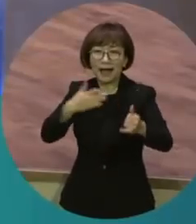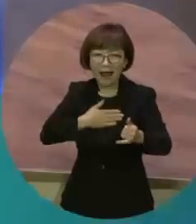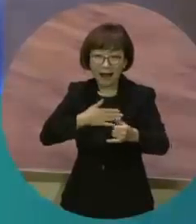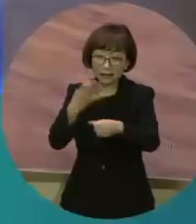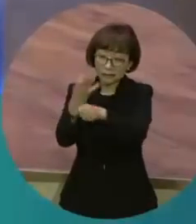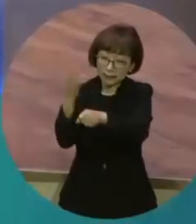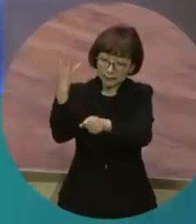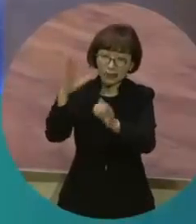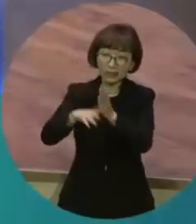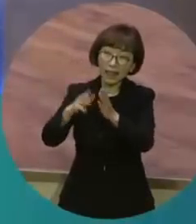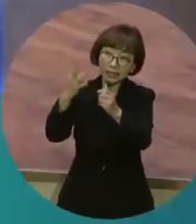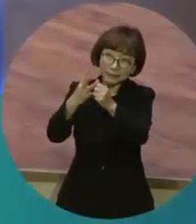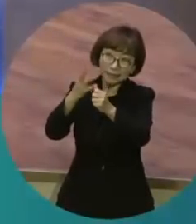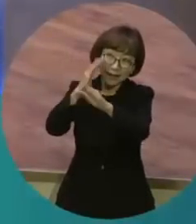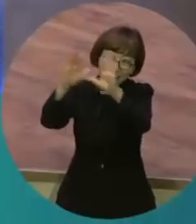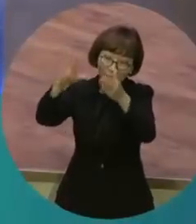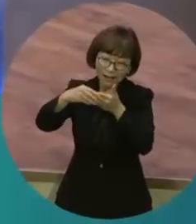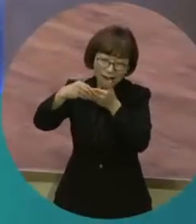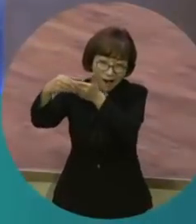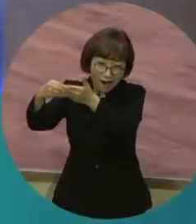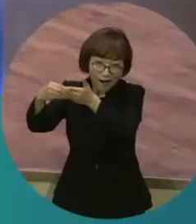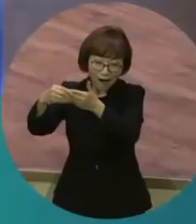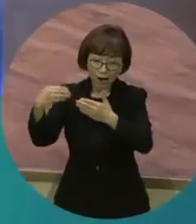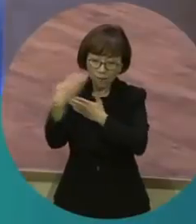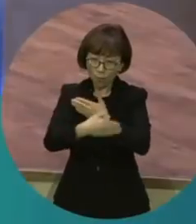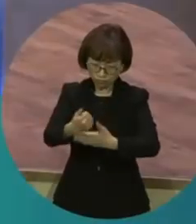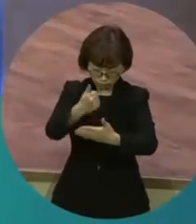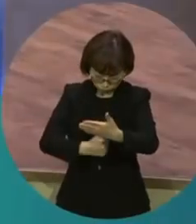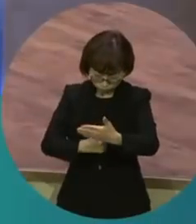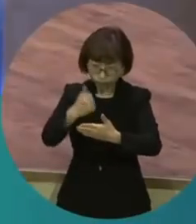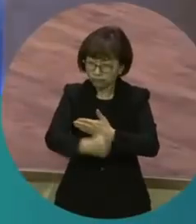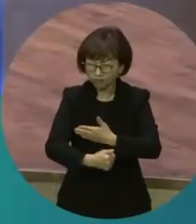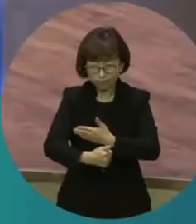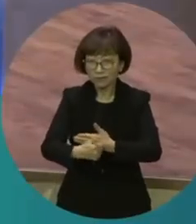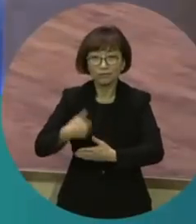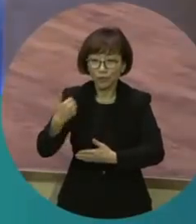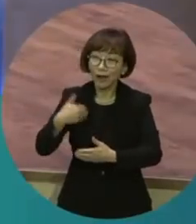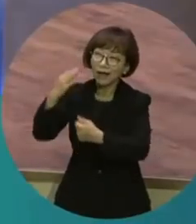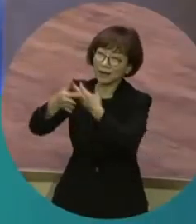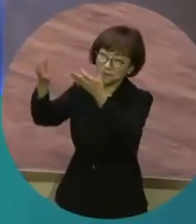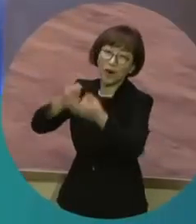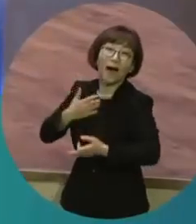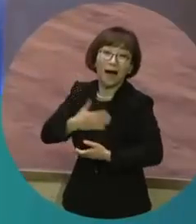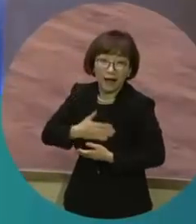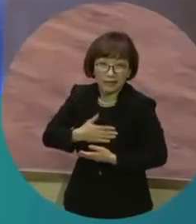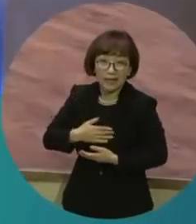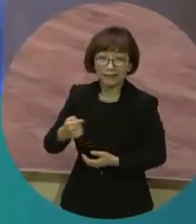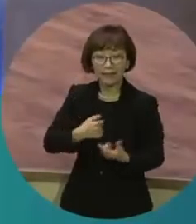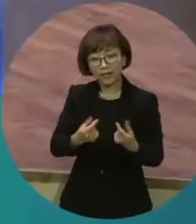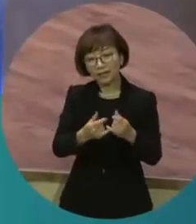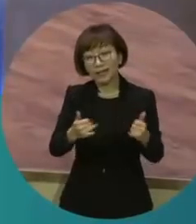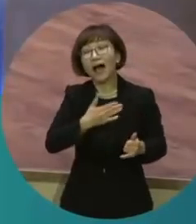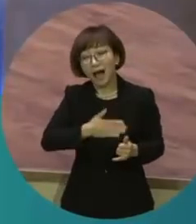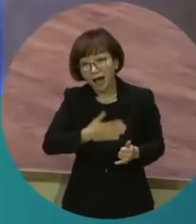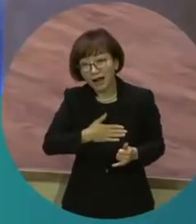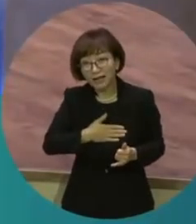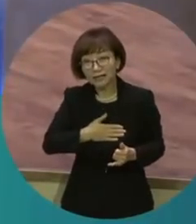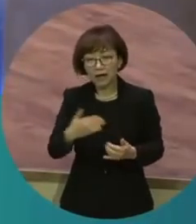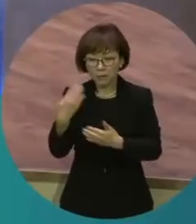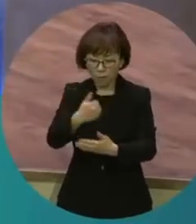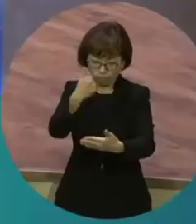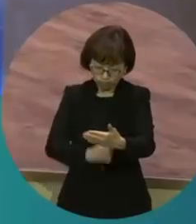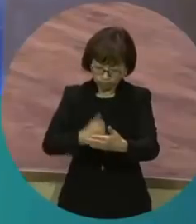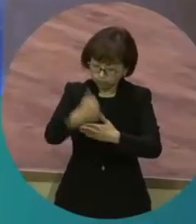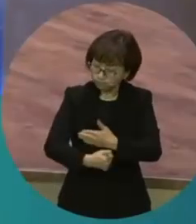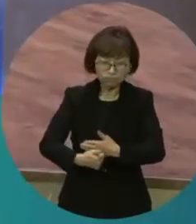셋째 하늘에 이끌려간 자라. 그가 몸 안에 있었는지 몸 밖에 있었는지 나는 모르거니와 하나님은 아시느니라. 내가 이런 사람을 아노니 그가 몸 안에 있었는지